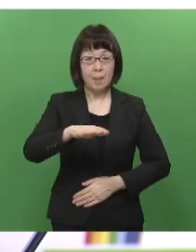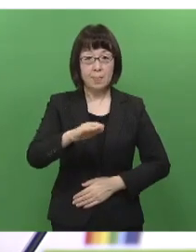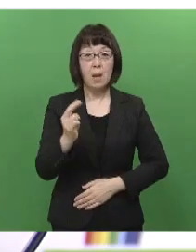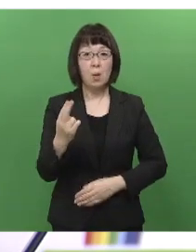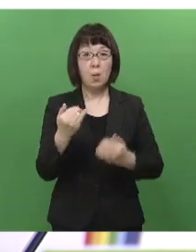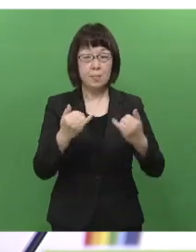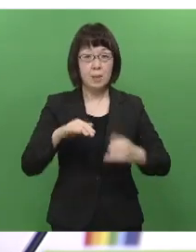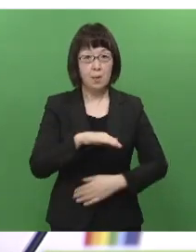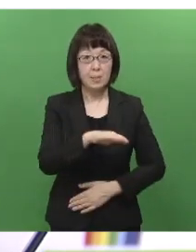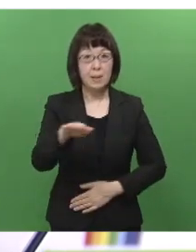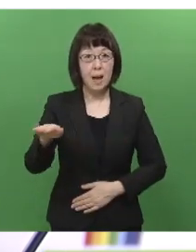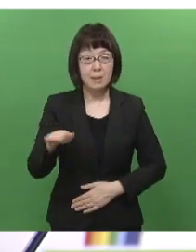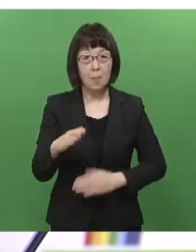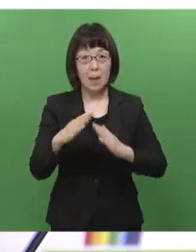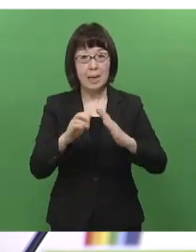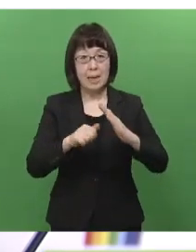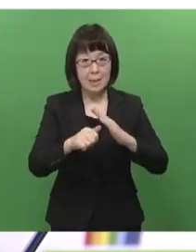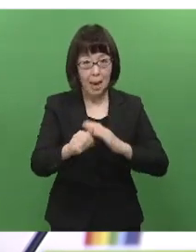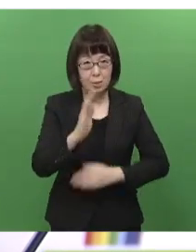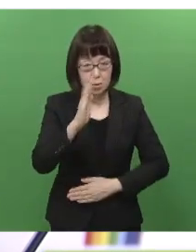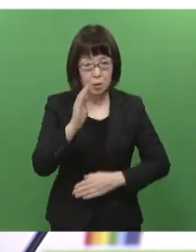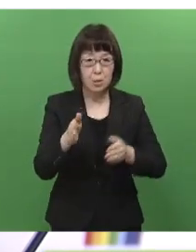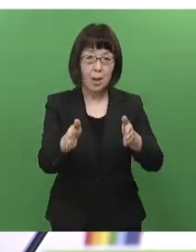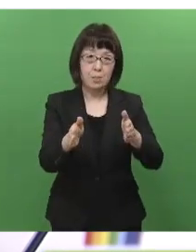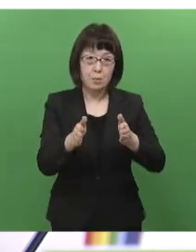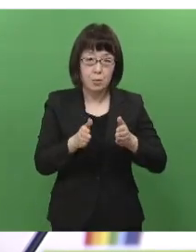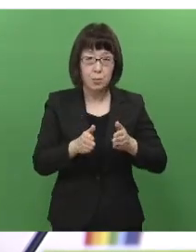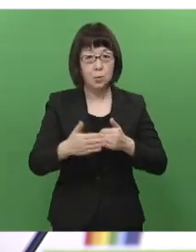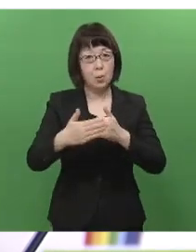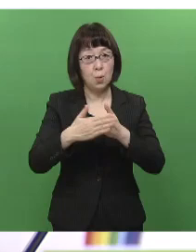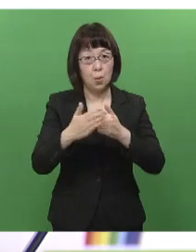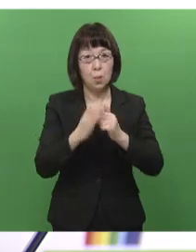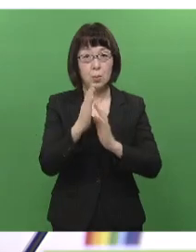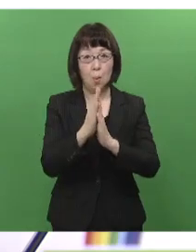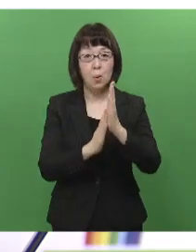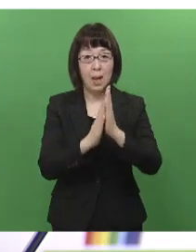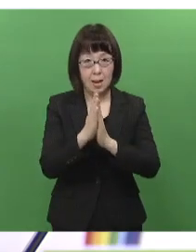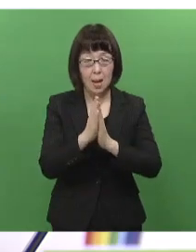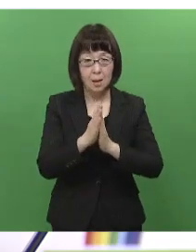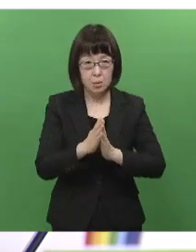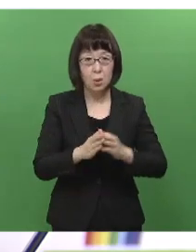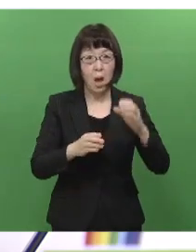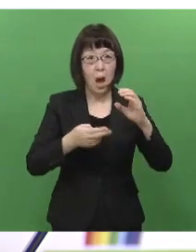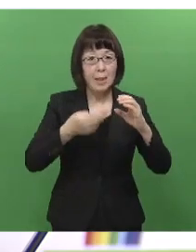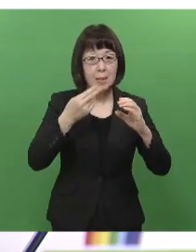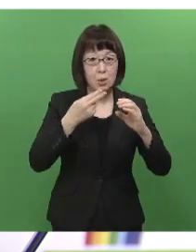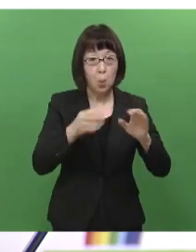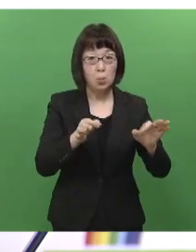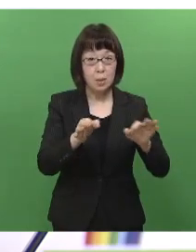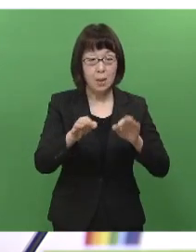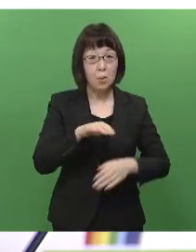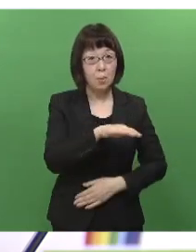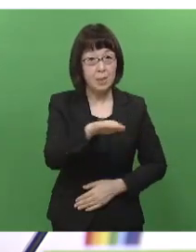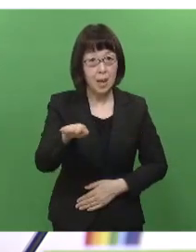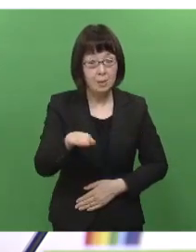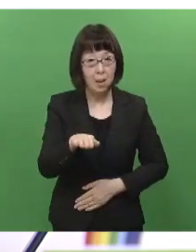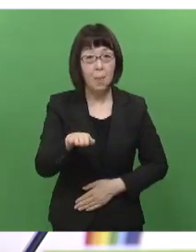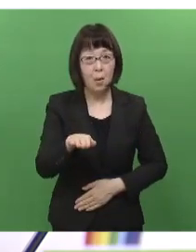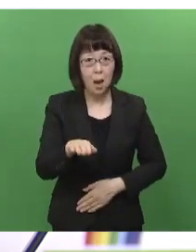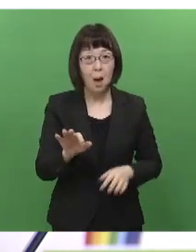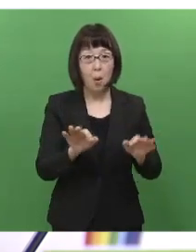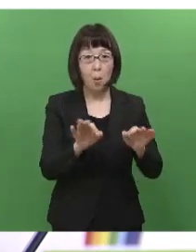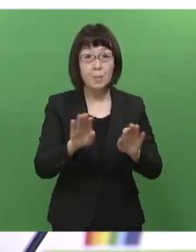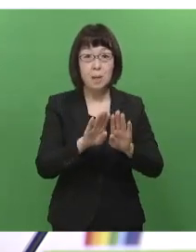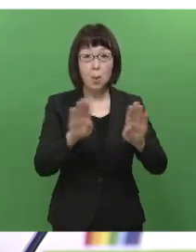対して外出自粛への協力、そしてまた飲食店の方々に対しましては営業時間の短縮